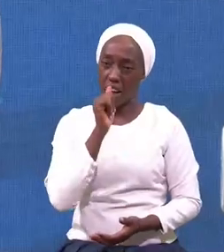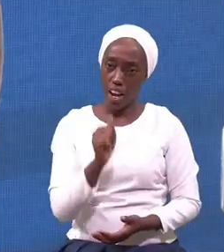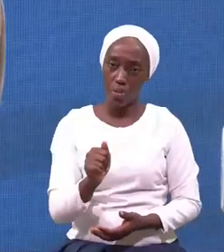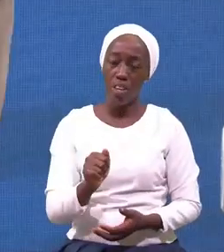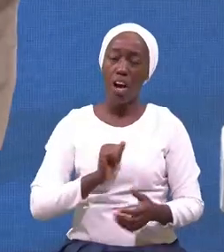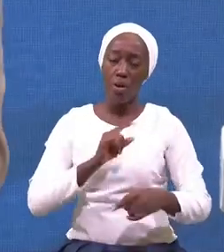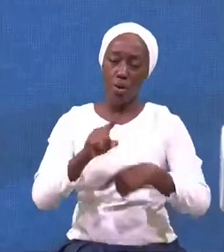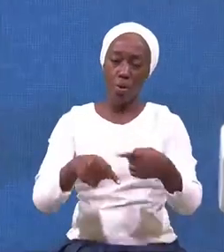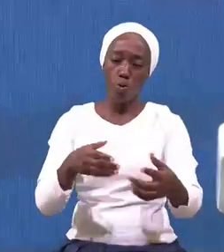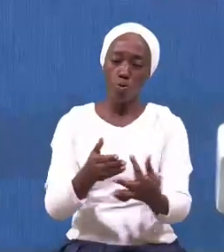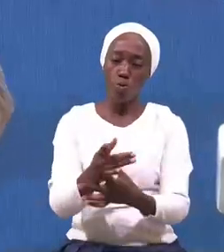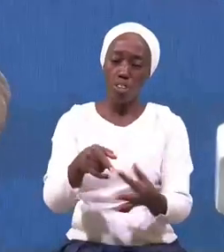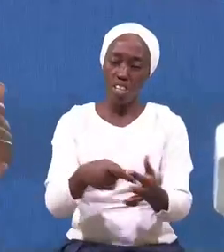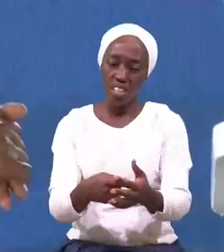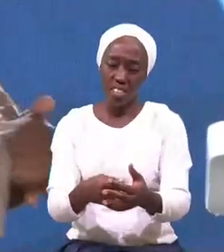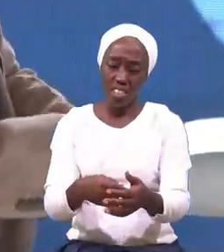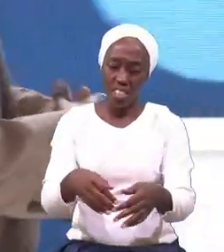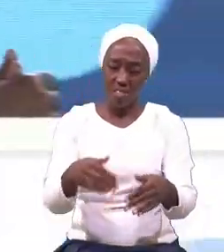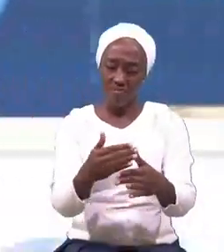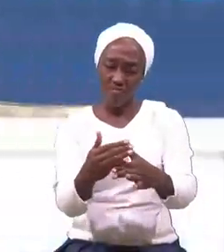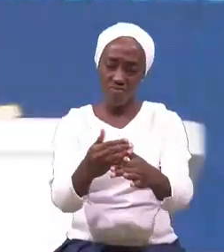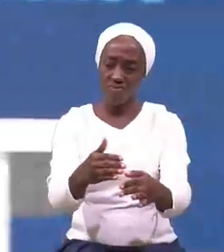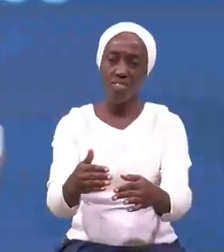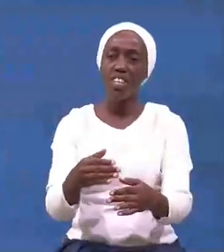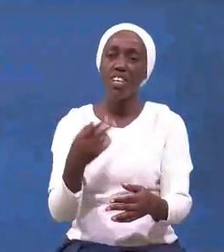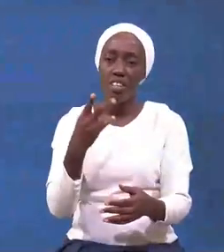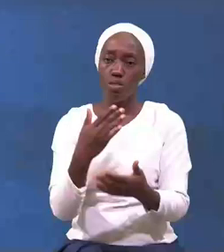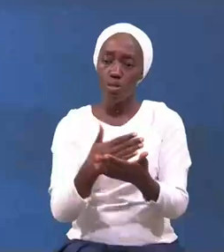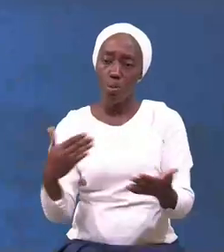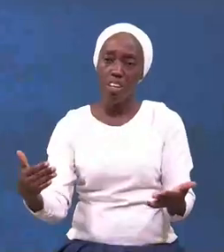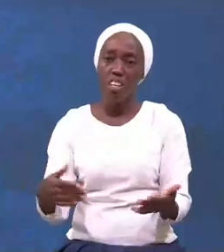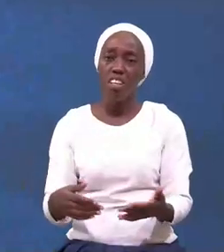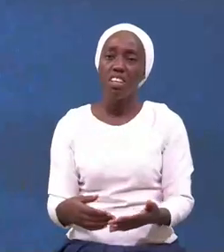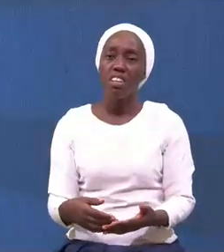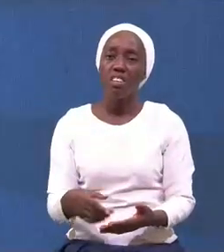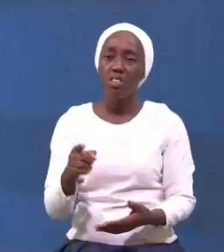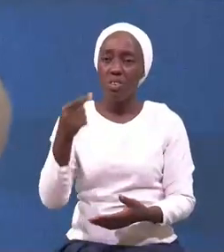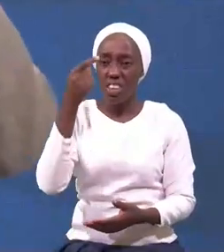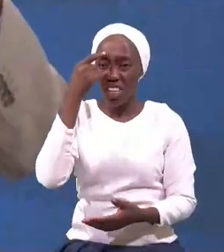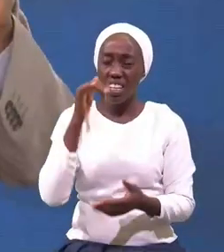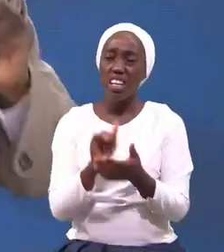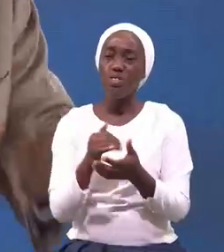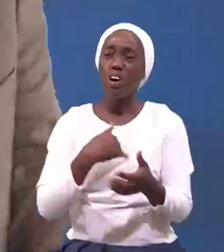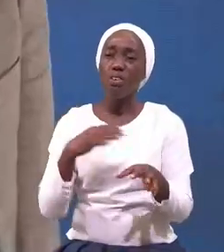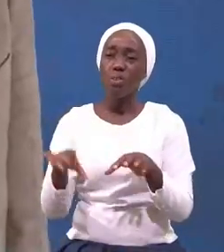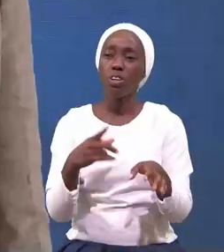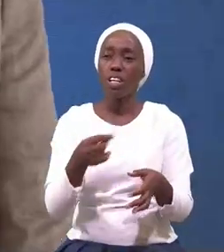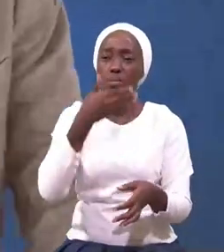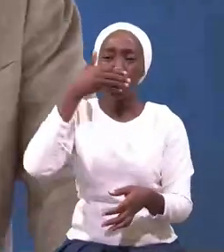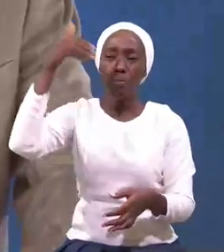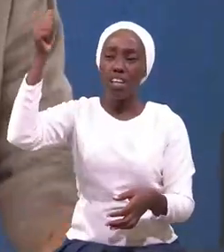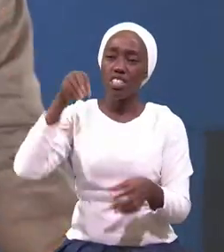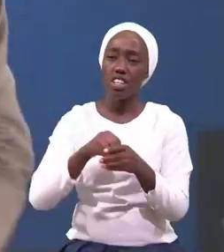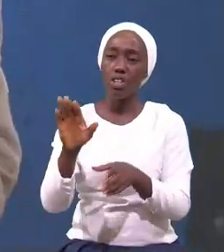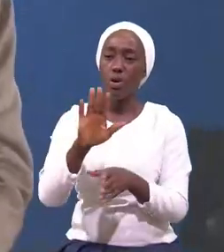Je vais traverser ces obstacles. Vous faites quelque chose. Et vous pensez que vous avez déjà fait de votre mieux